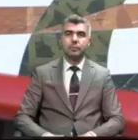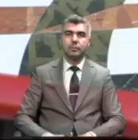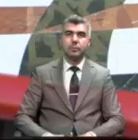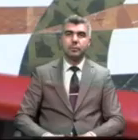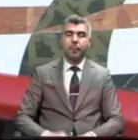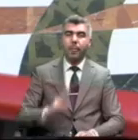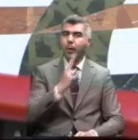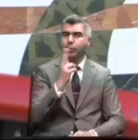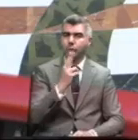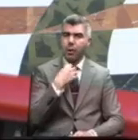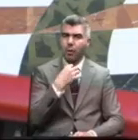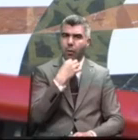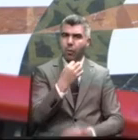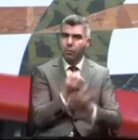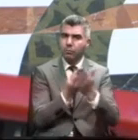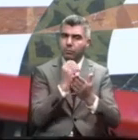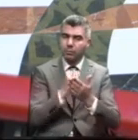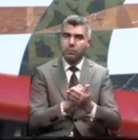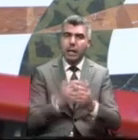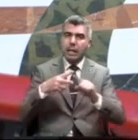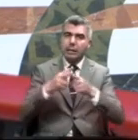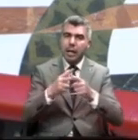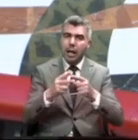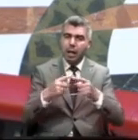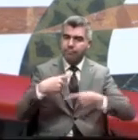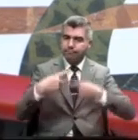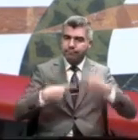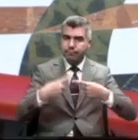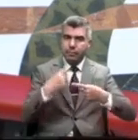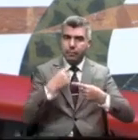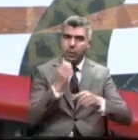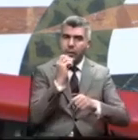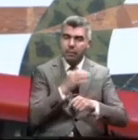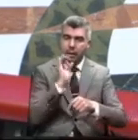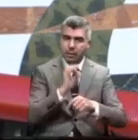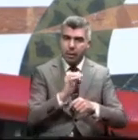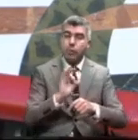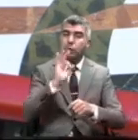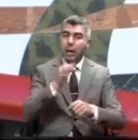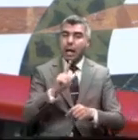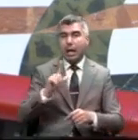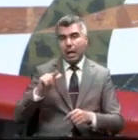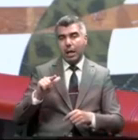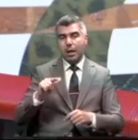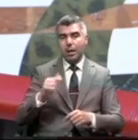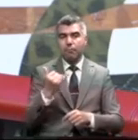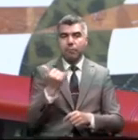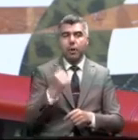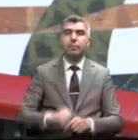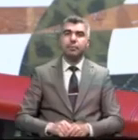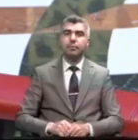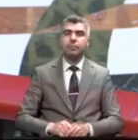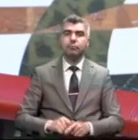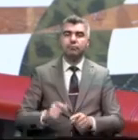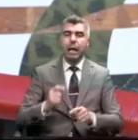جوج ثواني بالنسبه لصناعه اعاده التدوير راها موجوده بحجم مهم بالنسبه